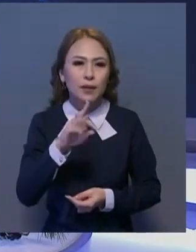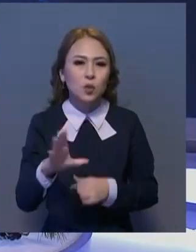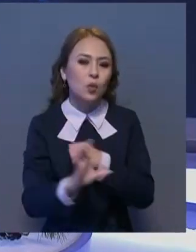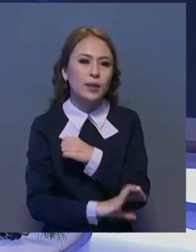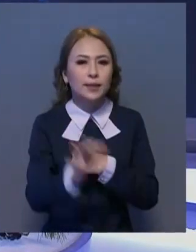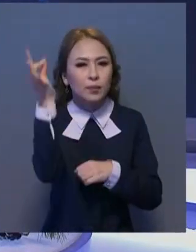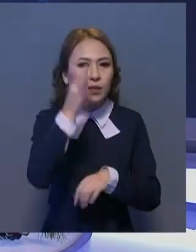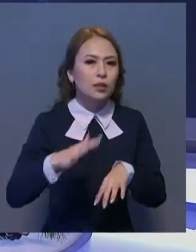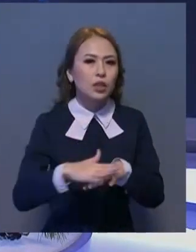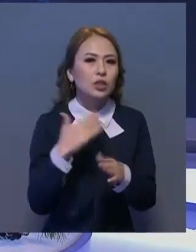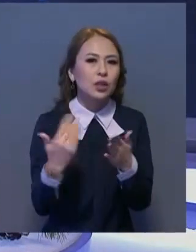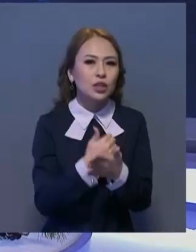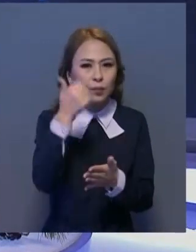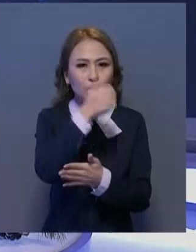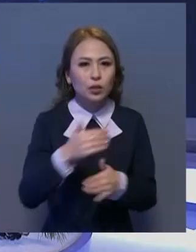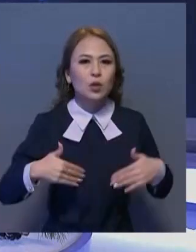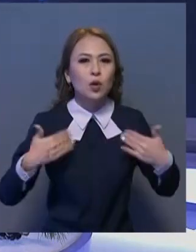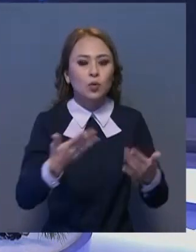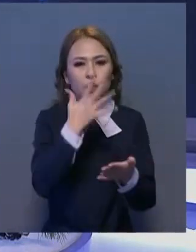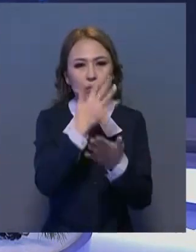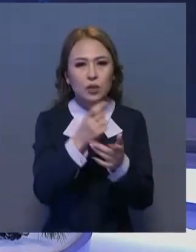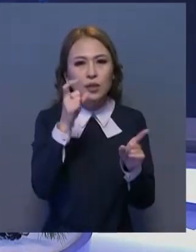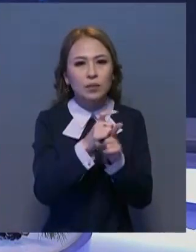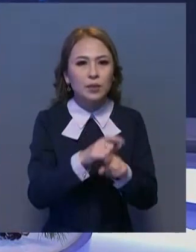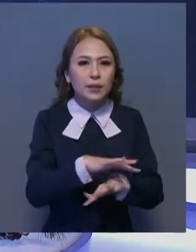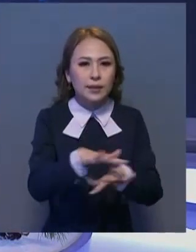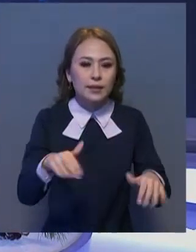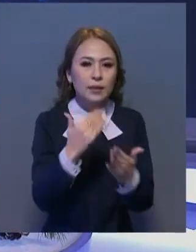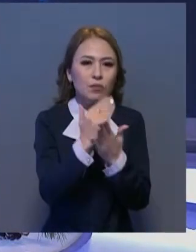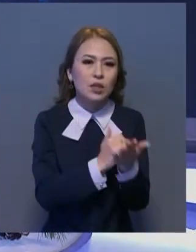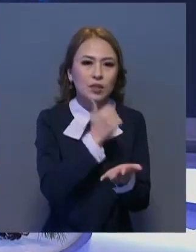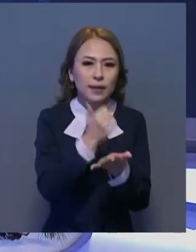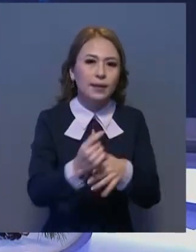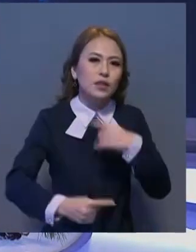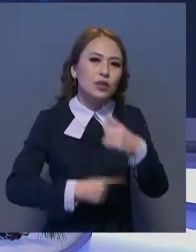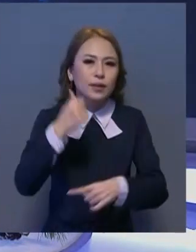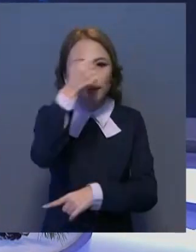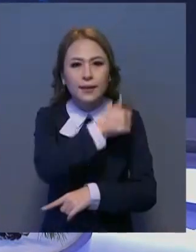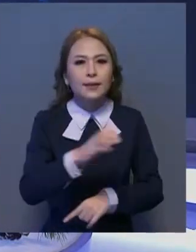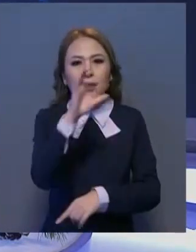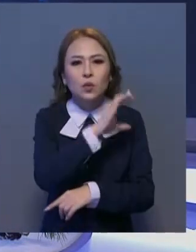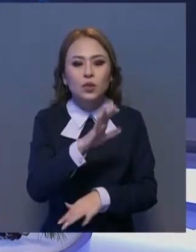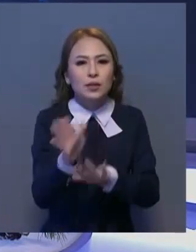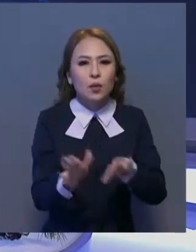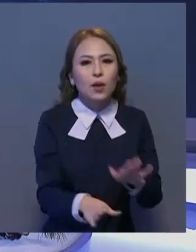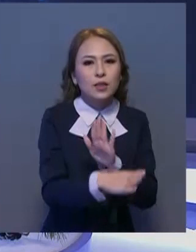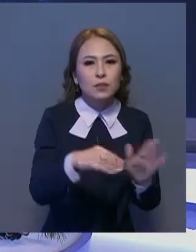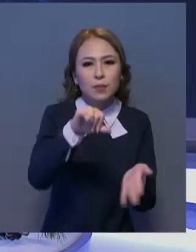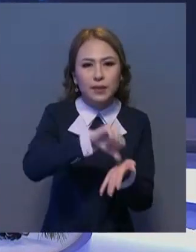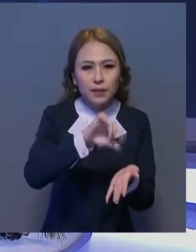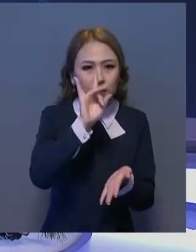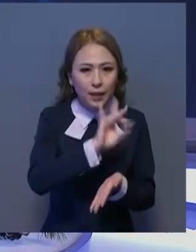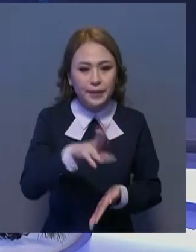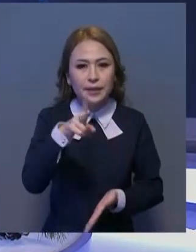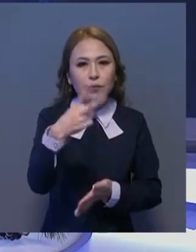Меркель соңғы рет неміс халқын жаңа жылмен құттықтады. Өз сөзінде ел билігін тізгіндеген басшы келер жылы 40-те өтетін сайлауға